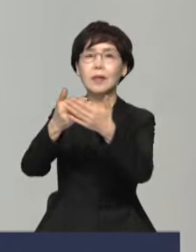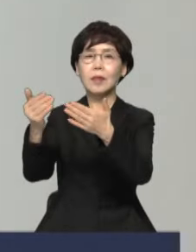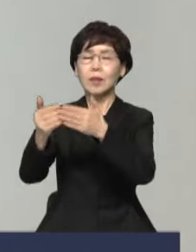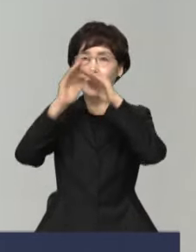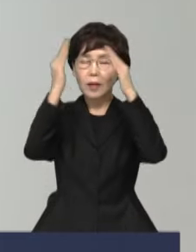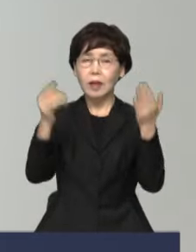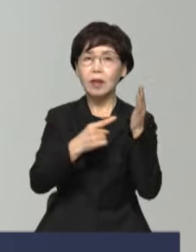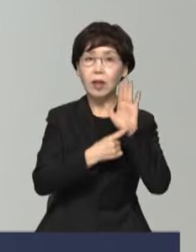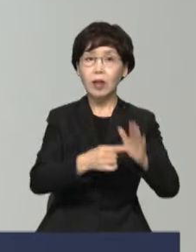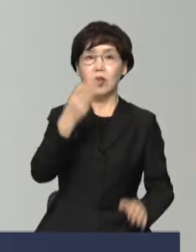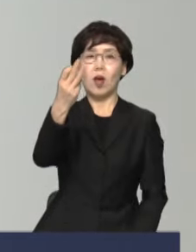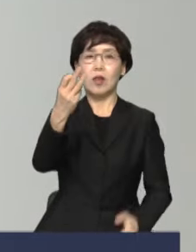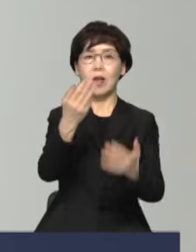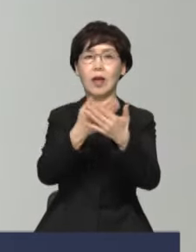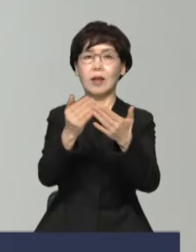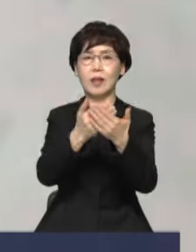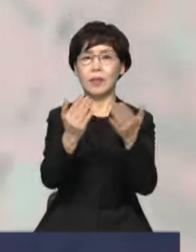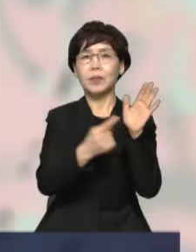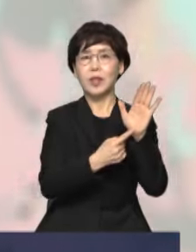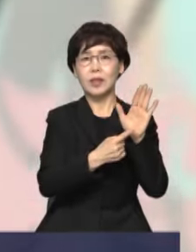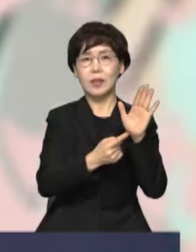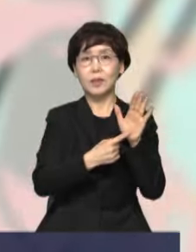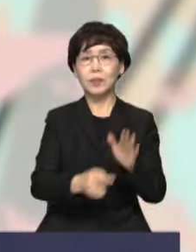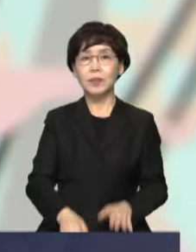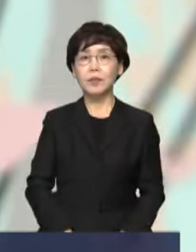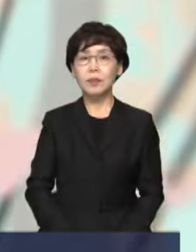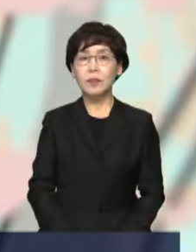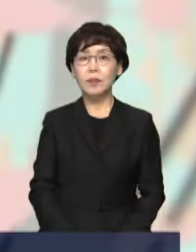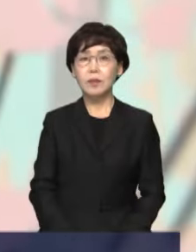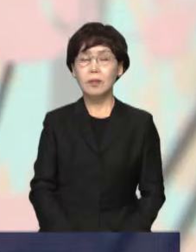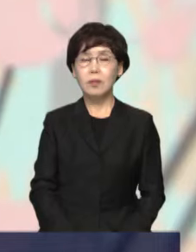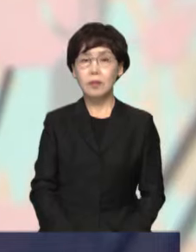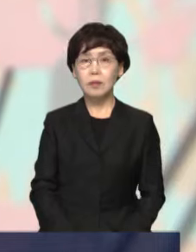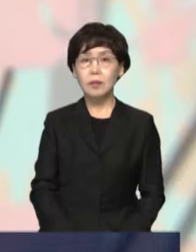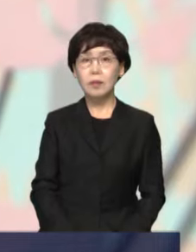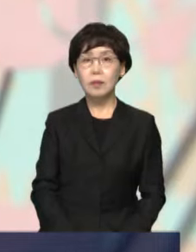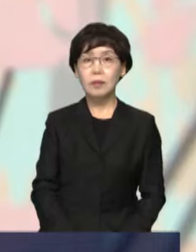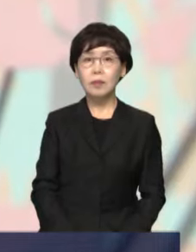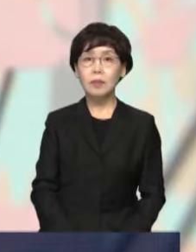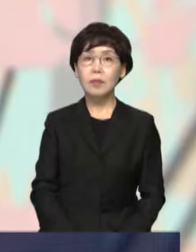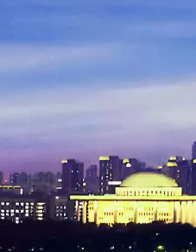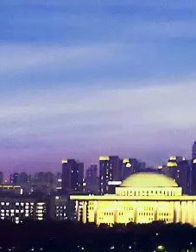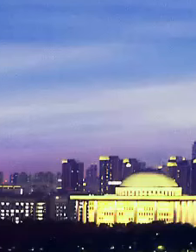작품 13점을 소개합니다. SBS 장선입니다.